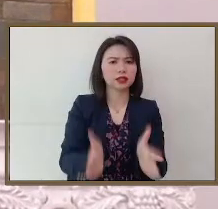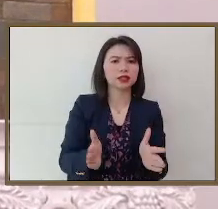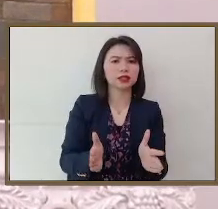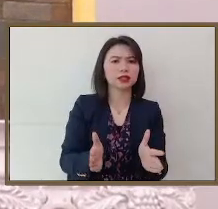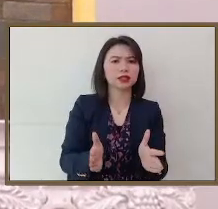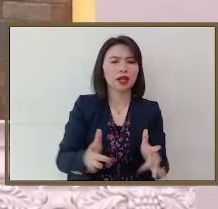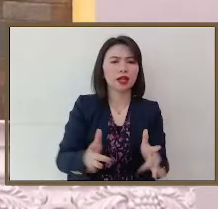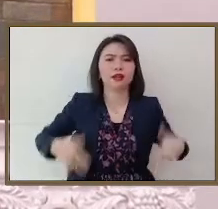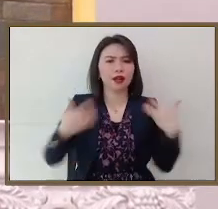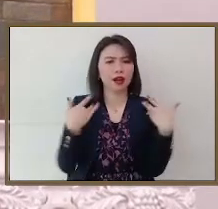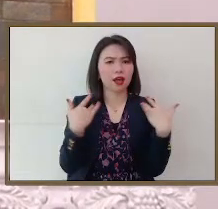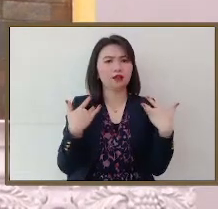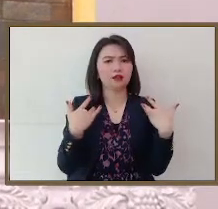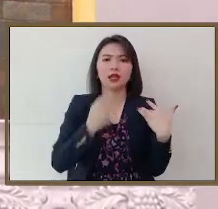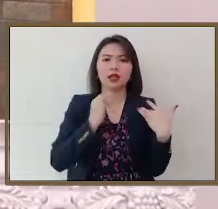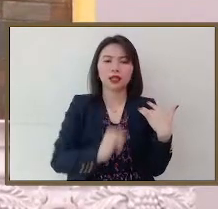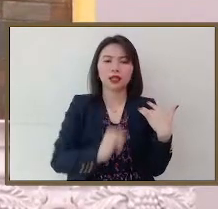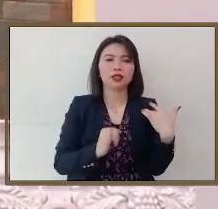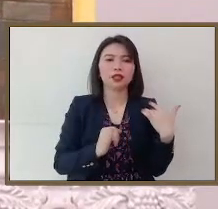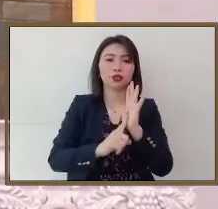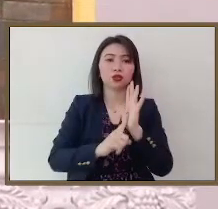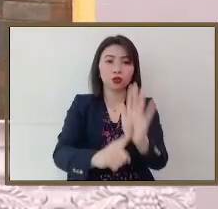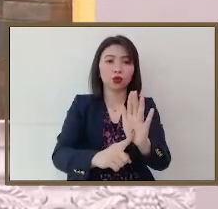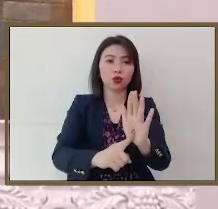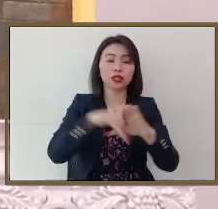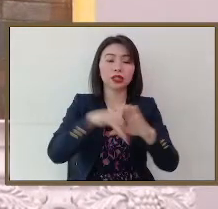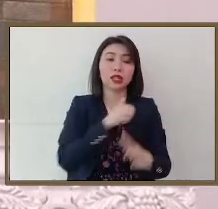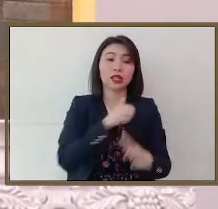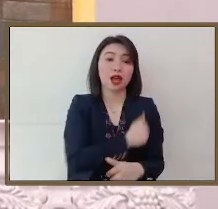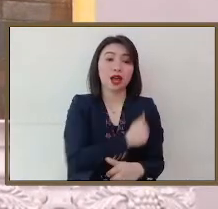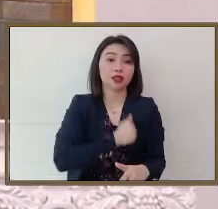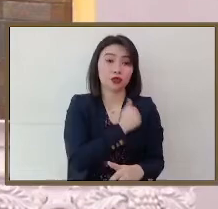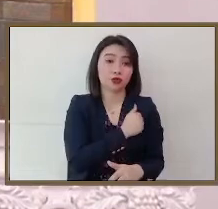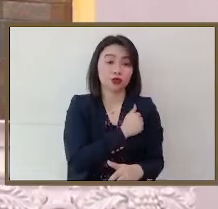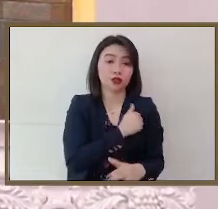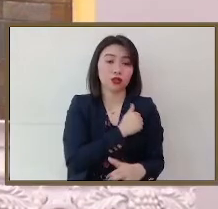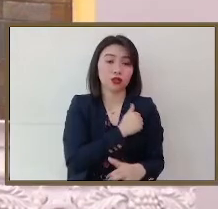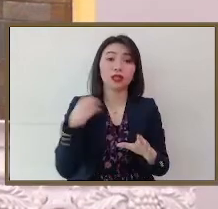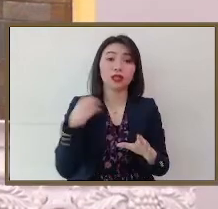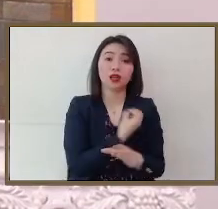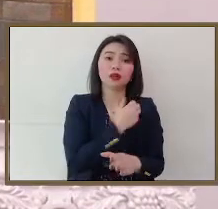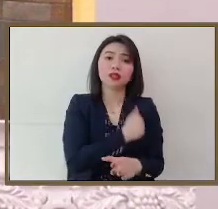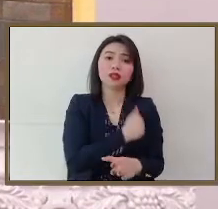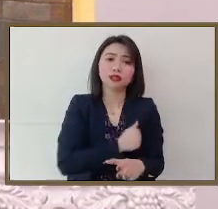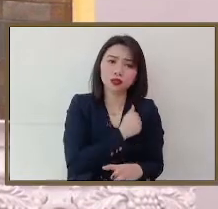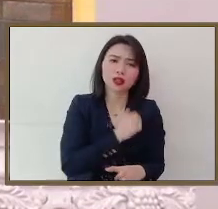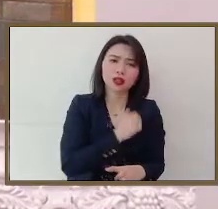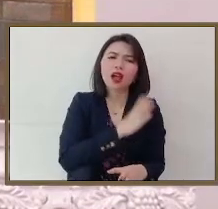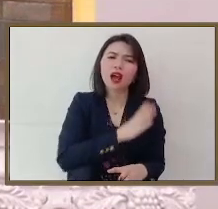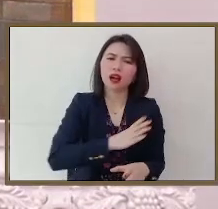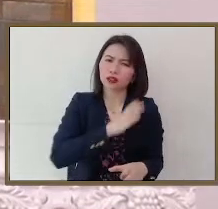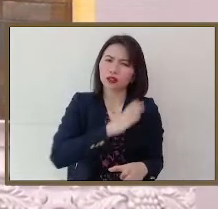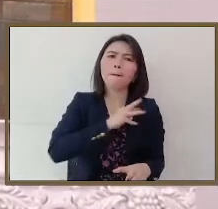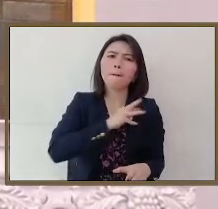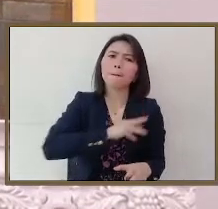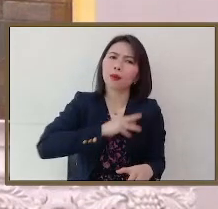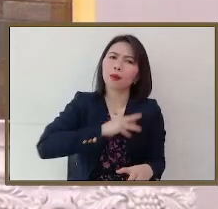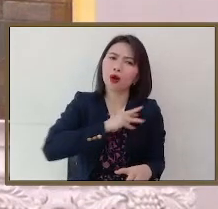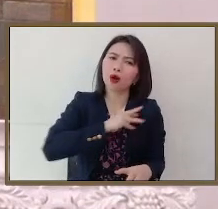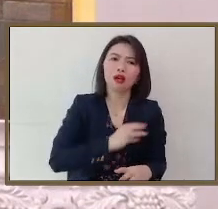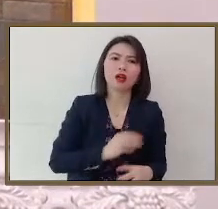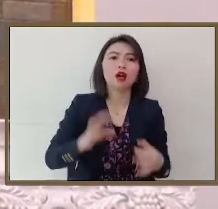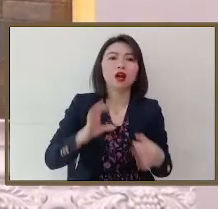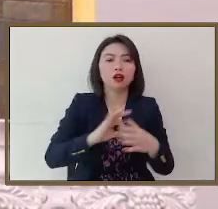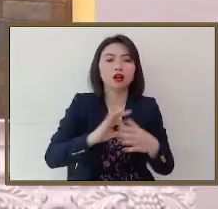nakikita sa attitude, sa mga pag-uugali, sa mga asal ng buhay ng